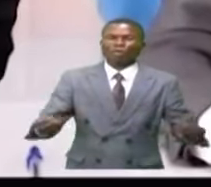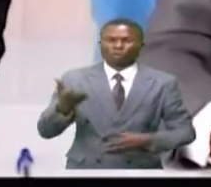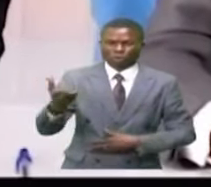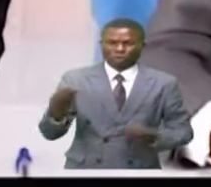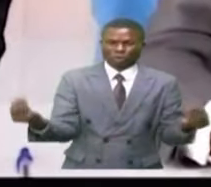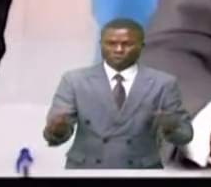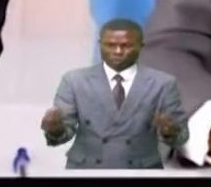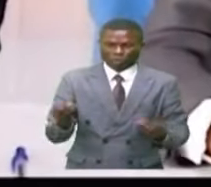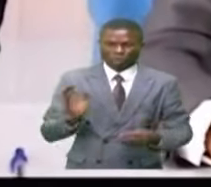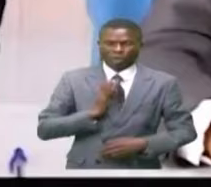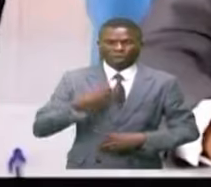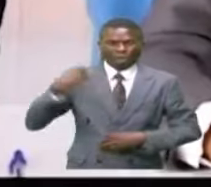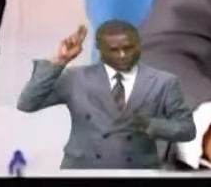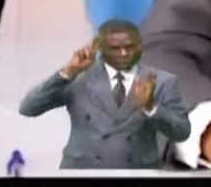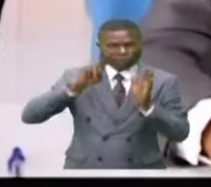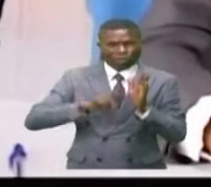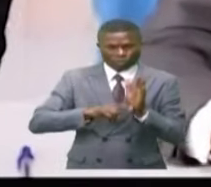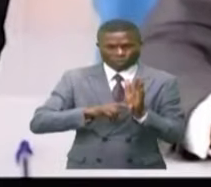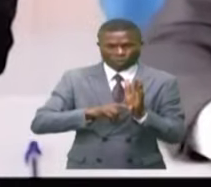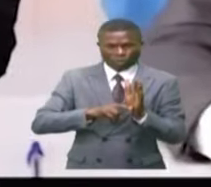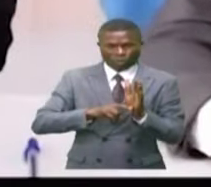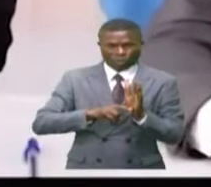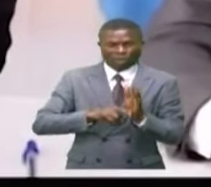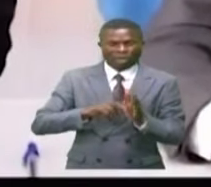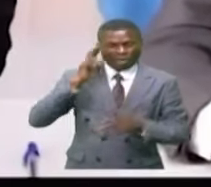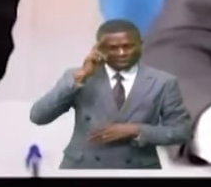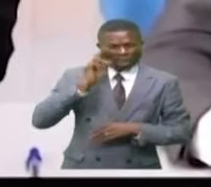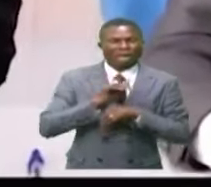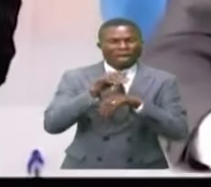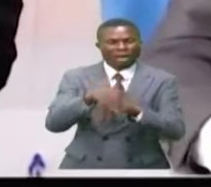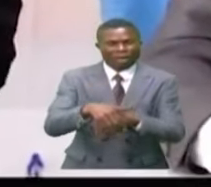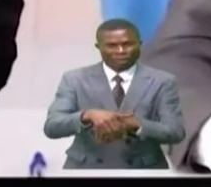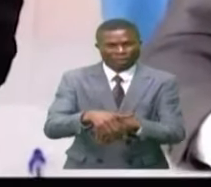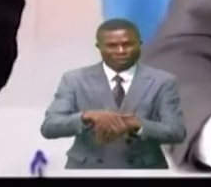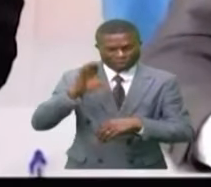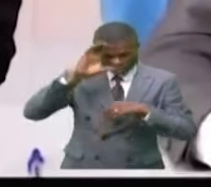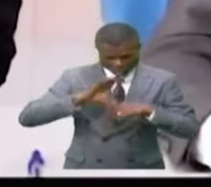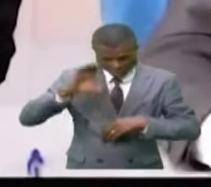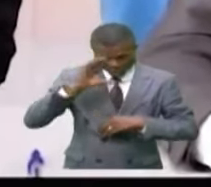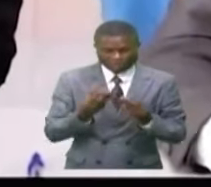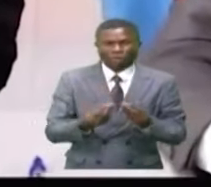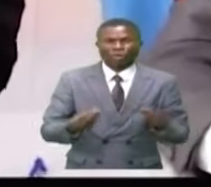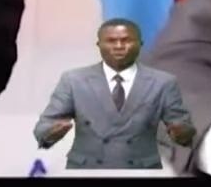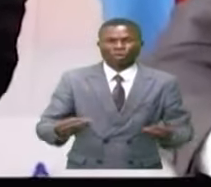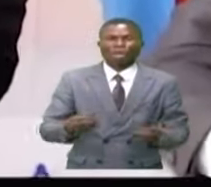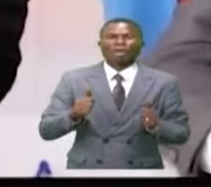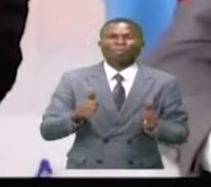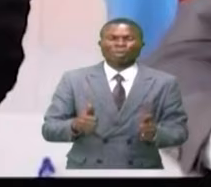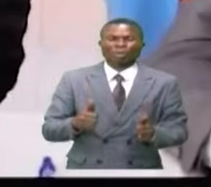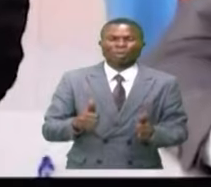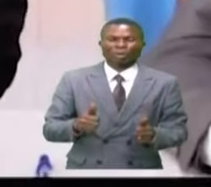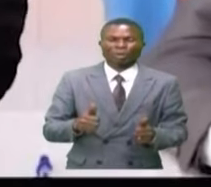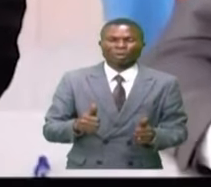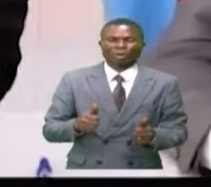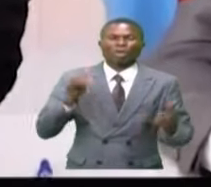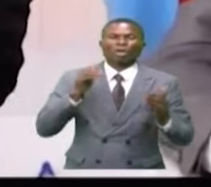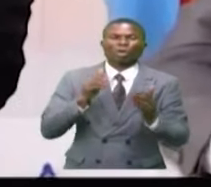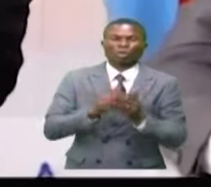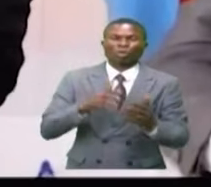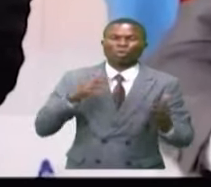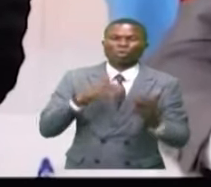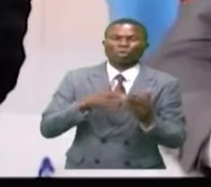pourquoi notre gouvernement s'est résolument engagé dans la recherche des solutions possibles contre la